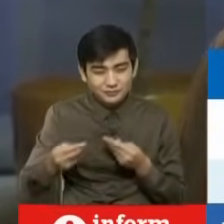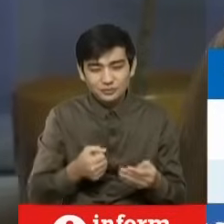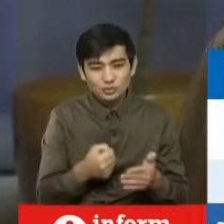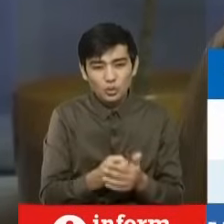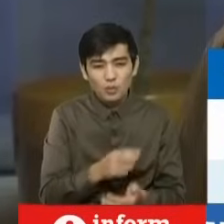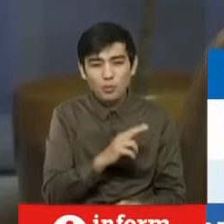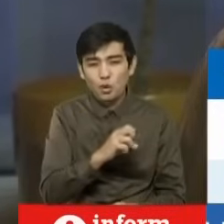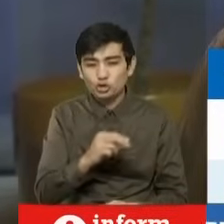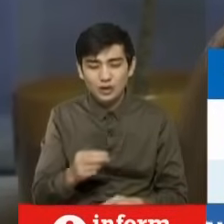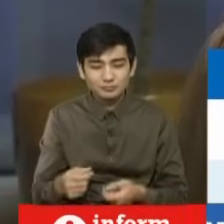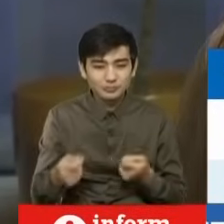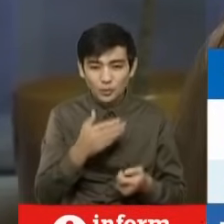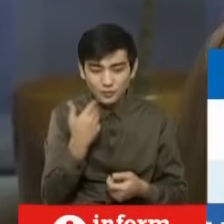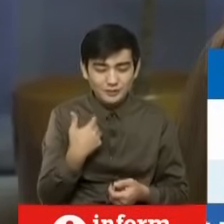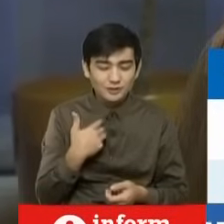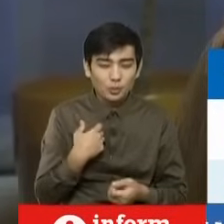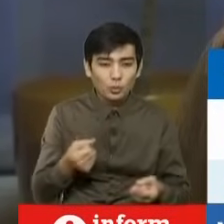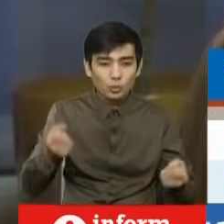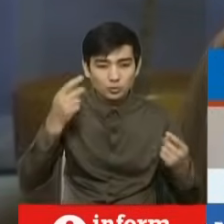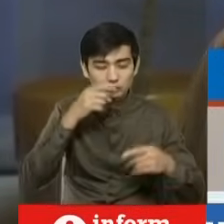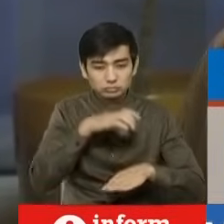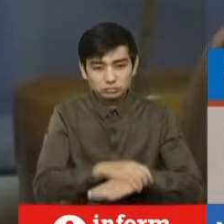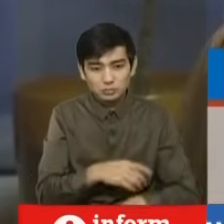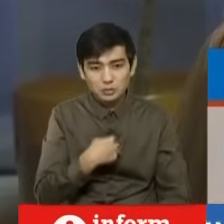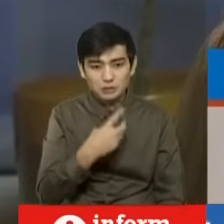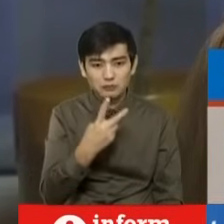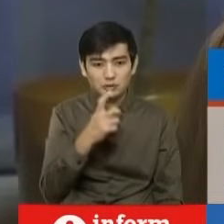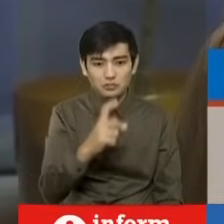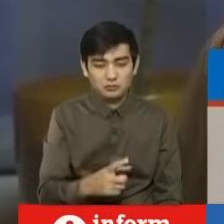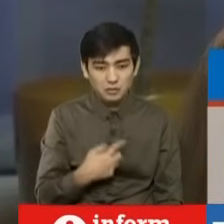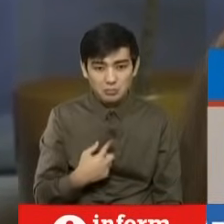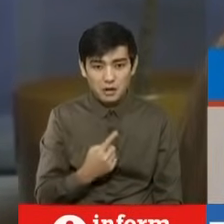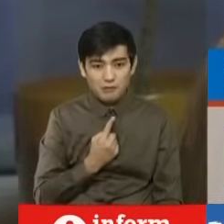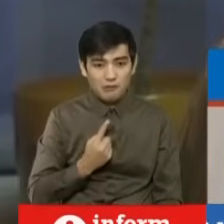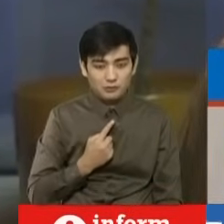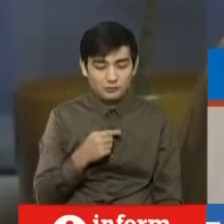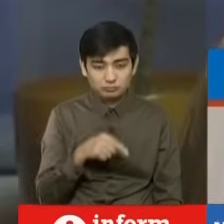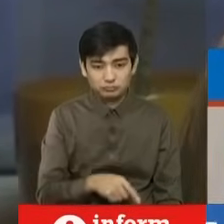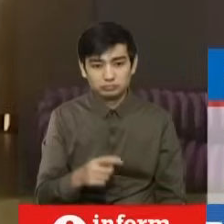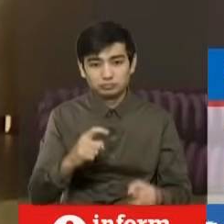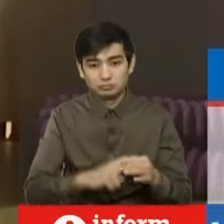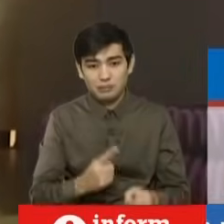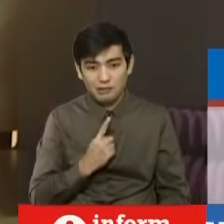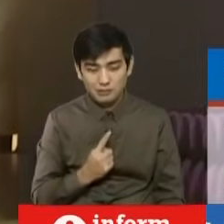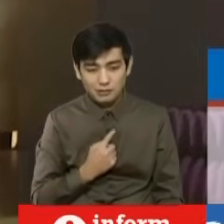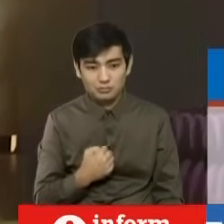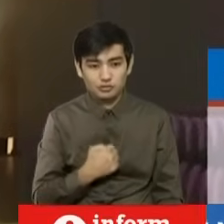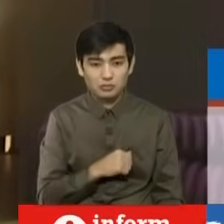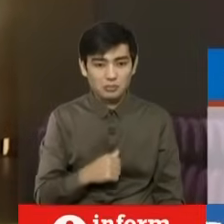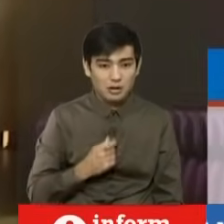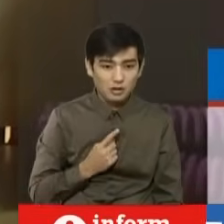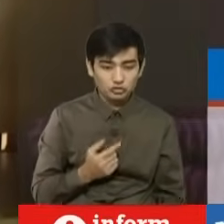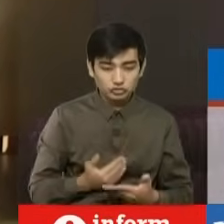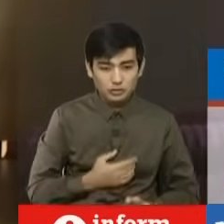ящика Я обнаружила что я плачу за двоих живу одна прописана одна в этой квартире Светлана живёт